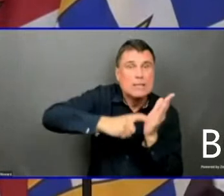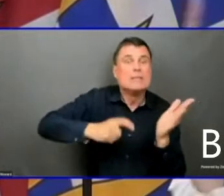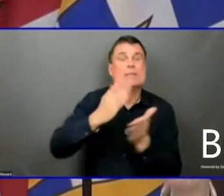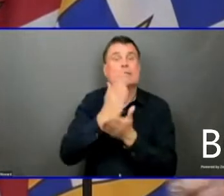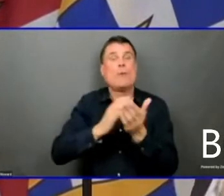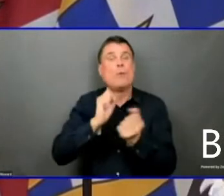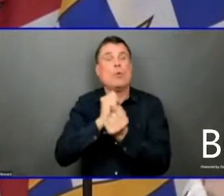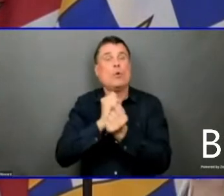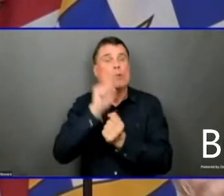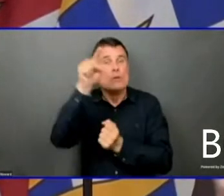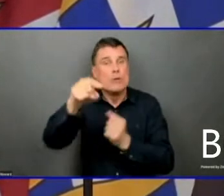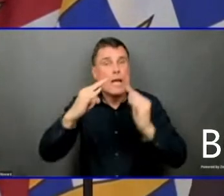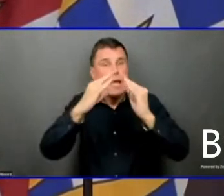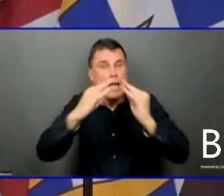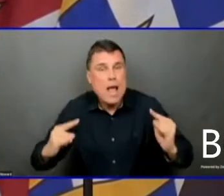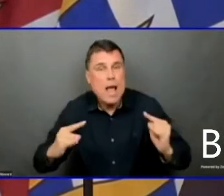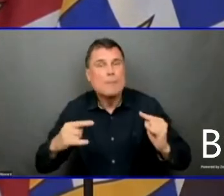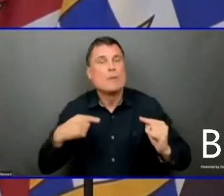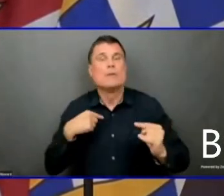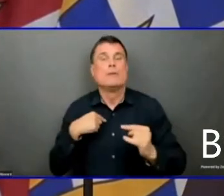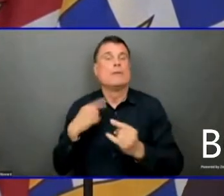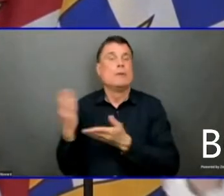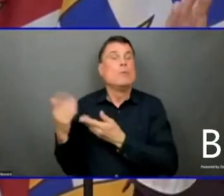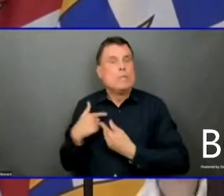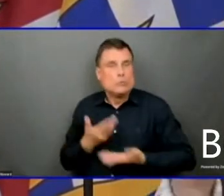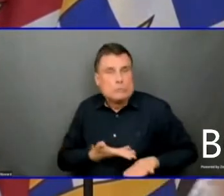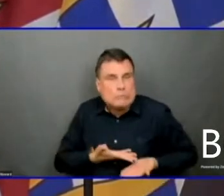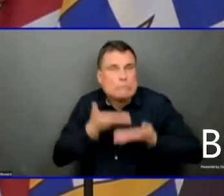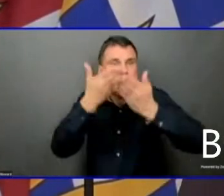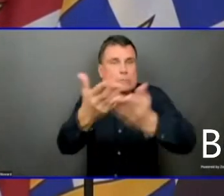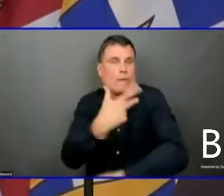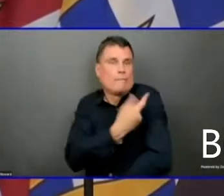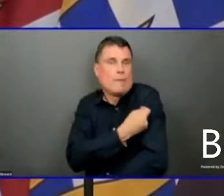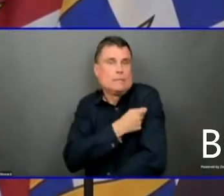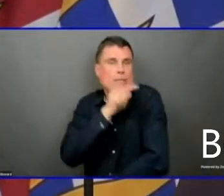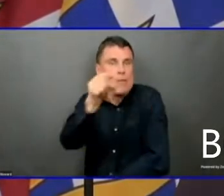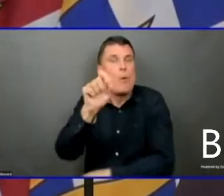是等等有些是工业上的问题，所以